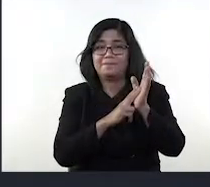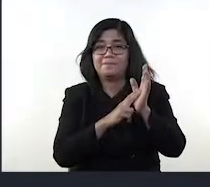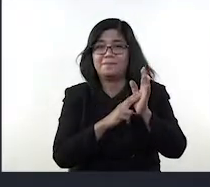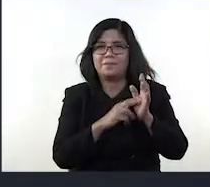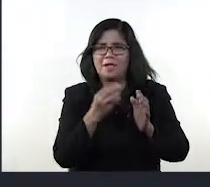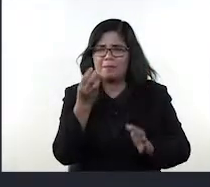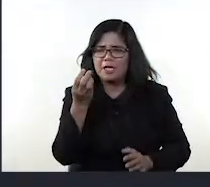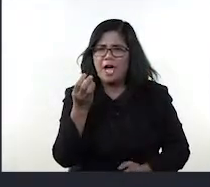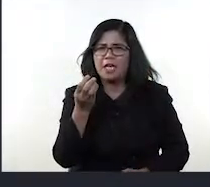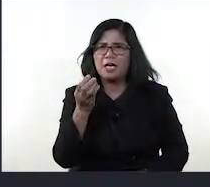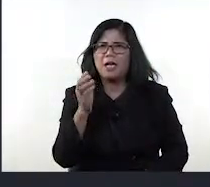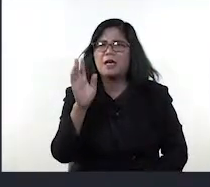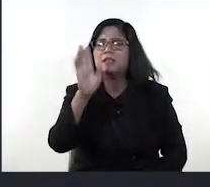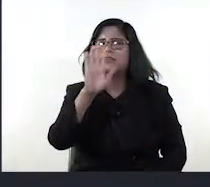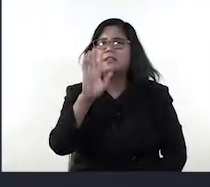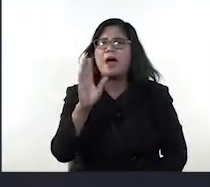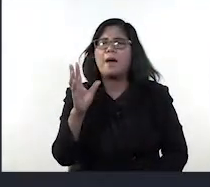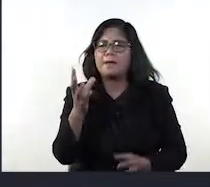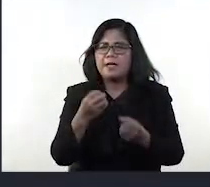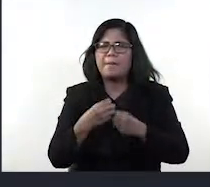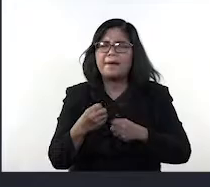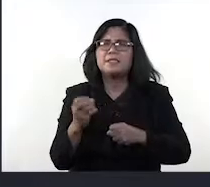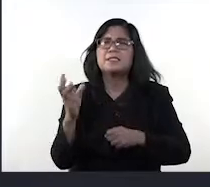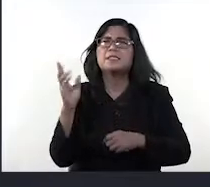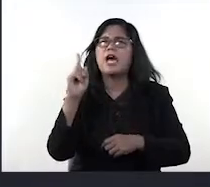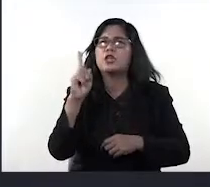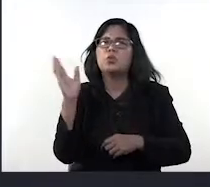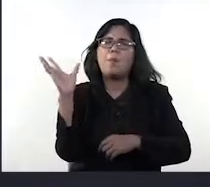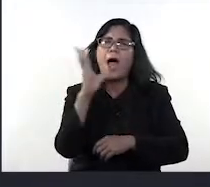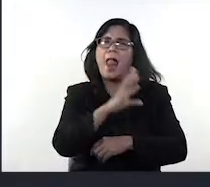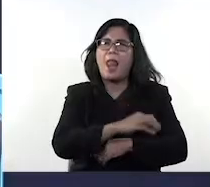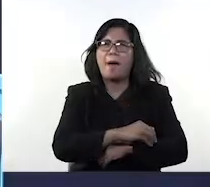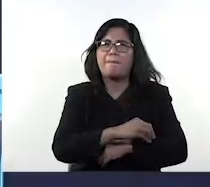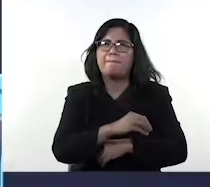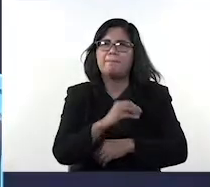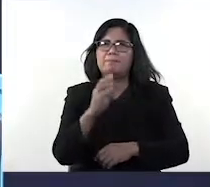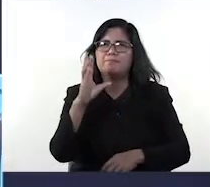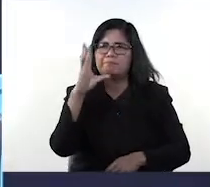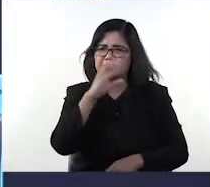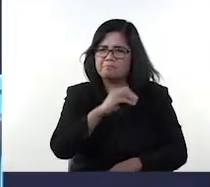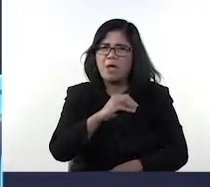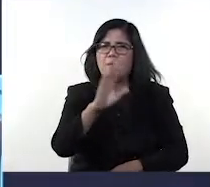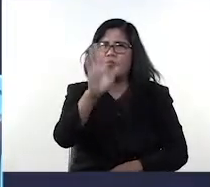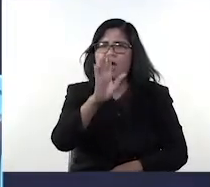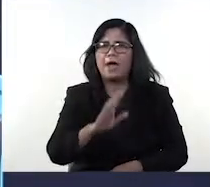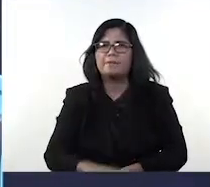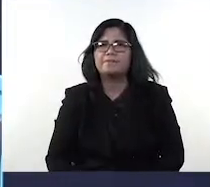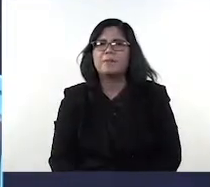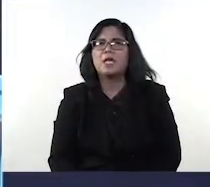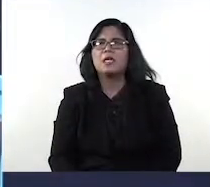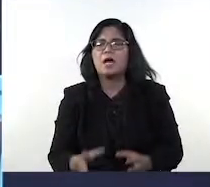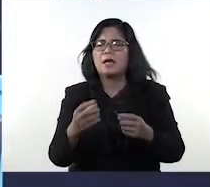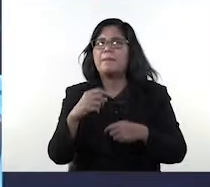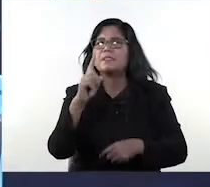Hai yang bisa didapat semalam batu kerikil darah di mana itu saya menasihati anak-anak muda